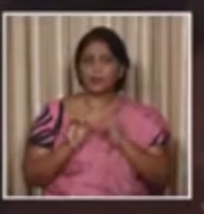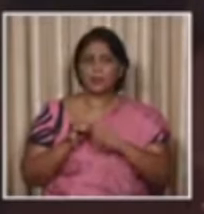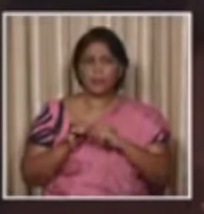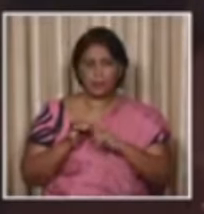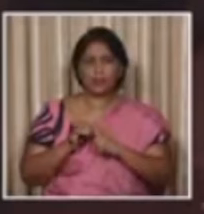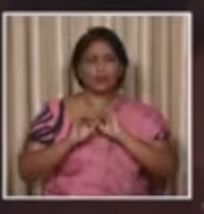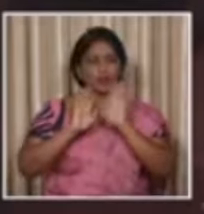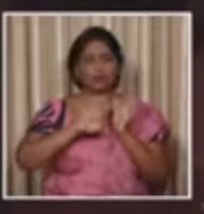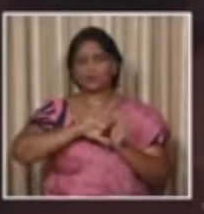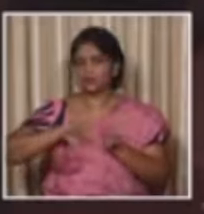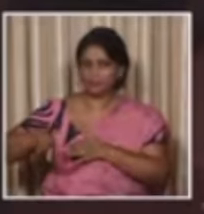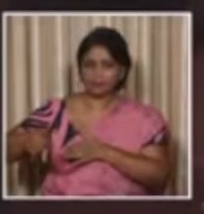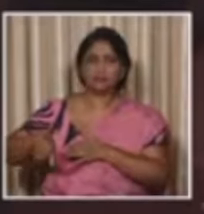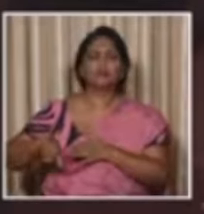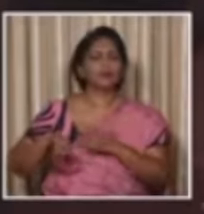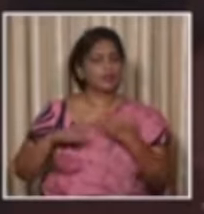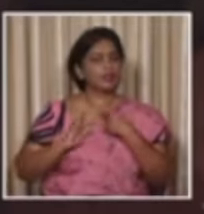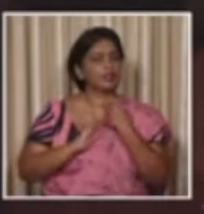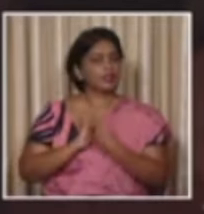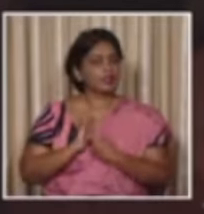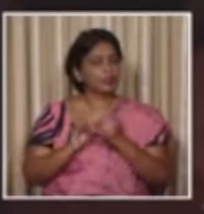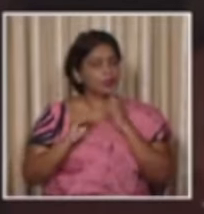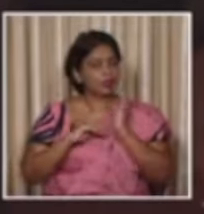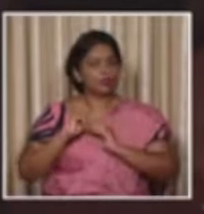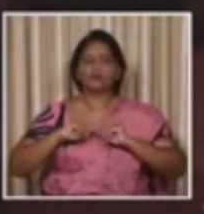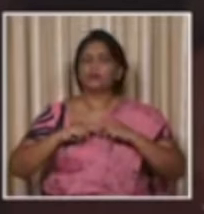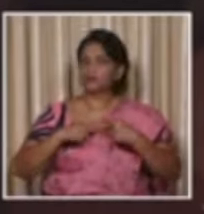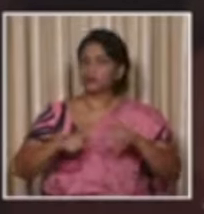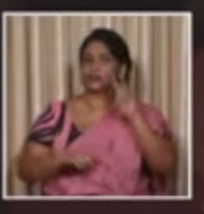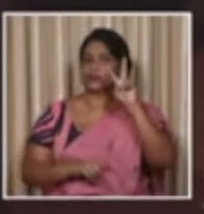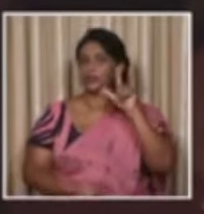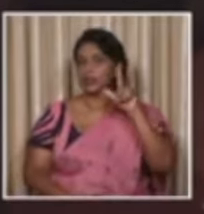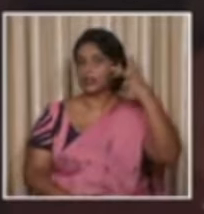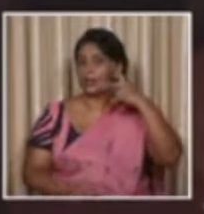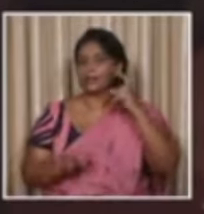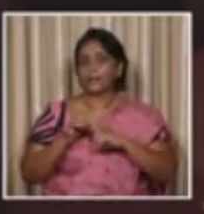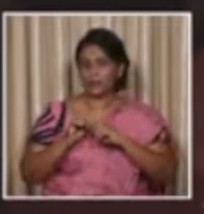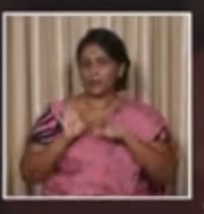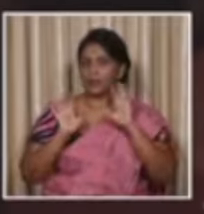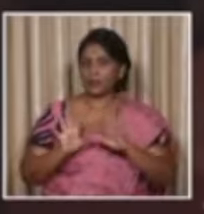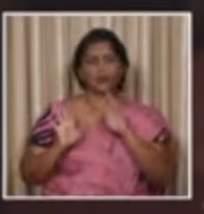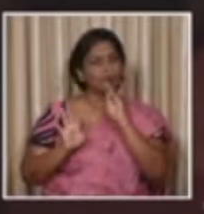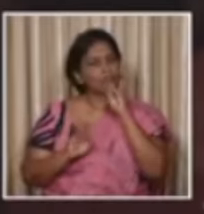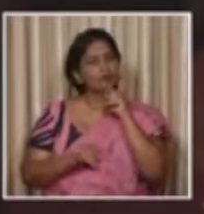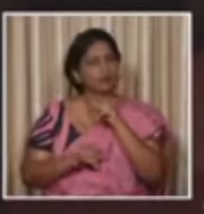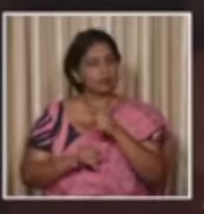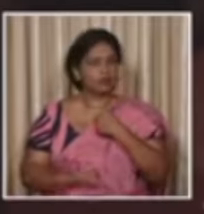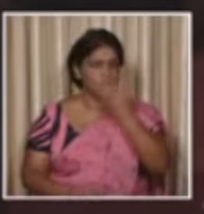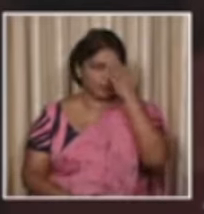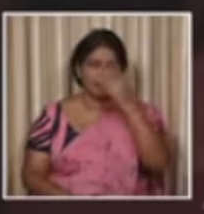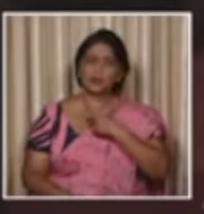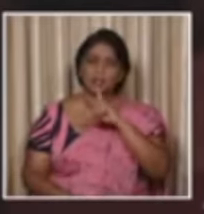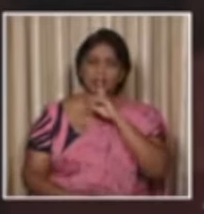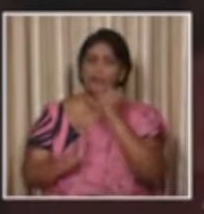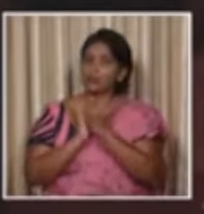සියල්ල ඉවත් කරලා අපේ න්‍යාය පත්‍රයේ තියෙන කටයුතු වලටත් 27-2 ප්‍රශ්න වලටත් විතරයි. අඩුම තරමේ ඔබතුමාගේ මම ඉල්ලීමක්